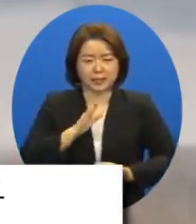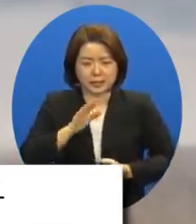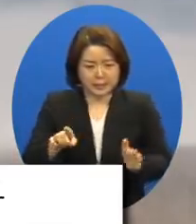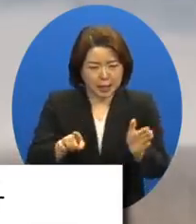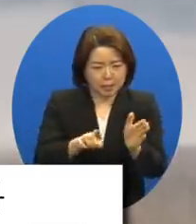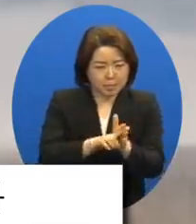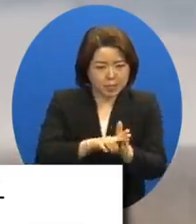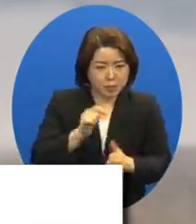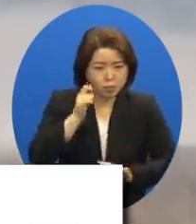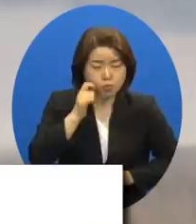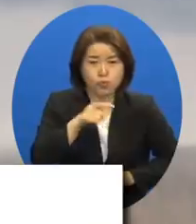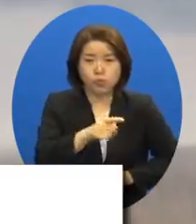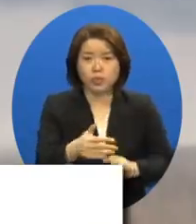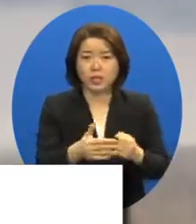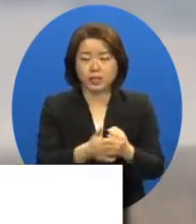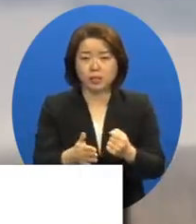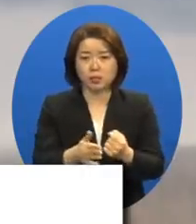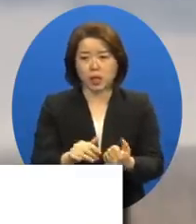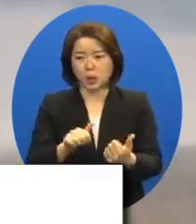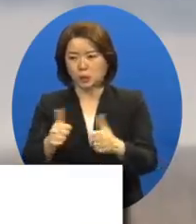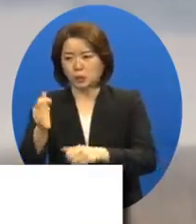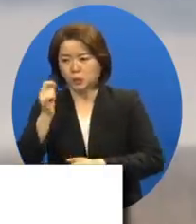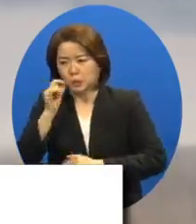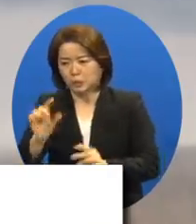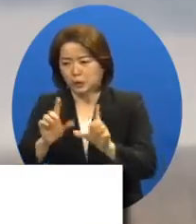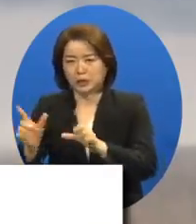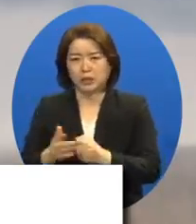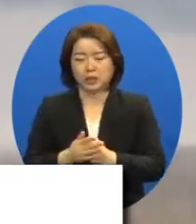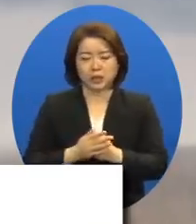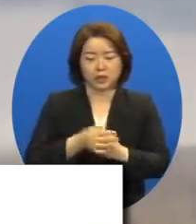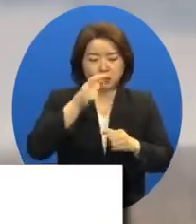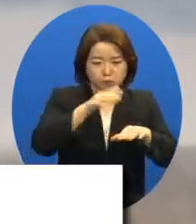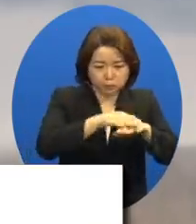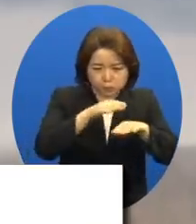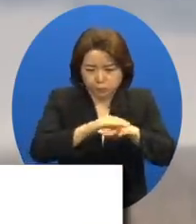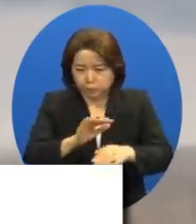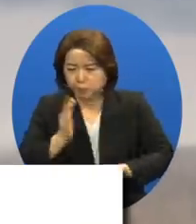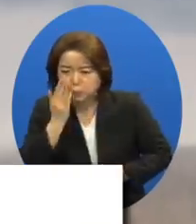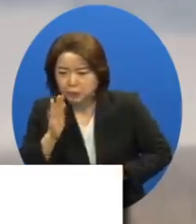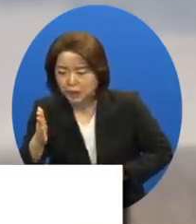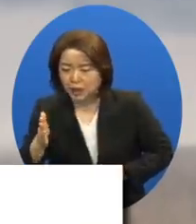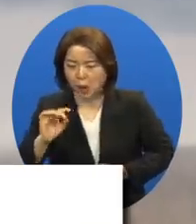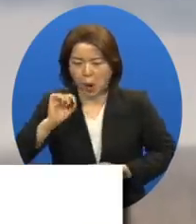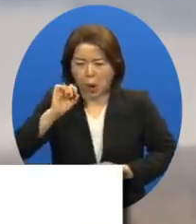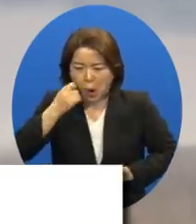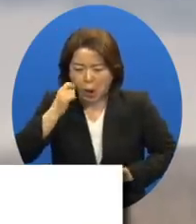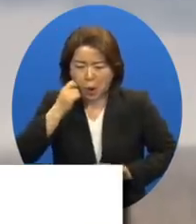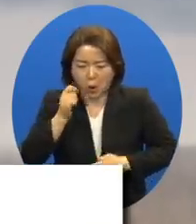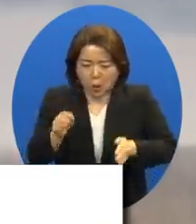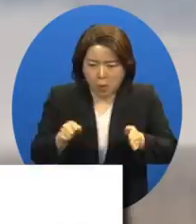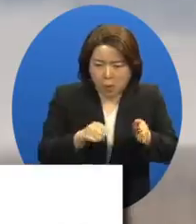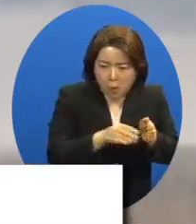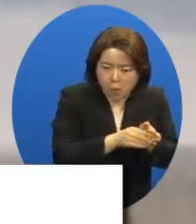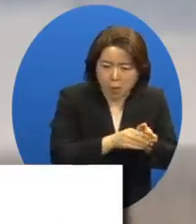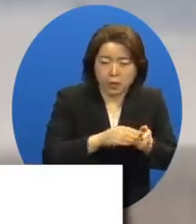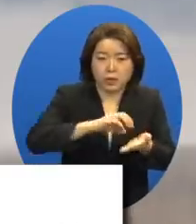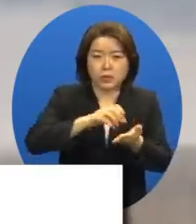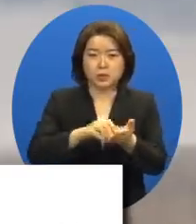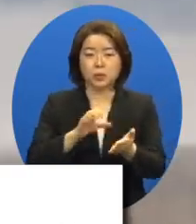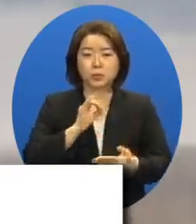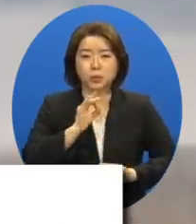않으니까 죽지 못해 사는 젖은 낙엽처럼 교 주님께 들로부터 있는 정도로 밖에는